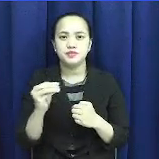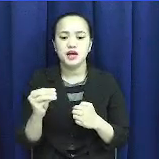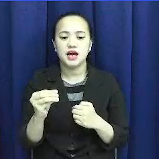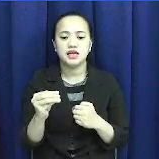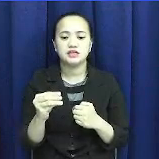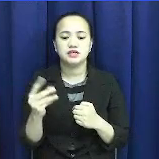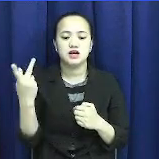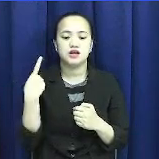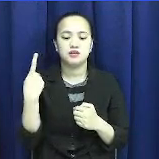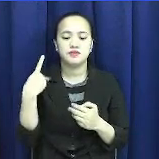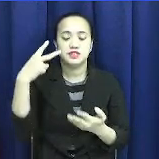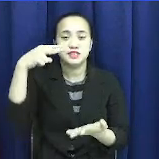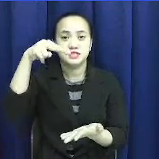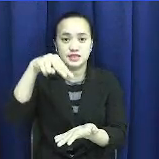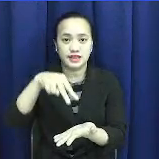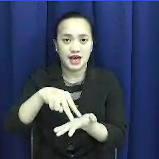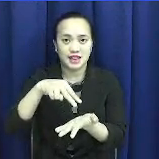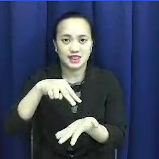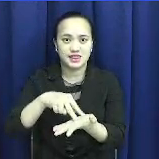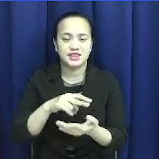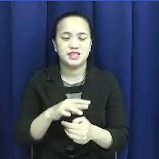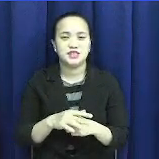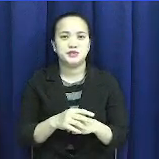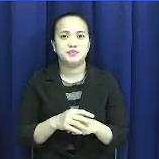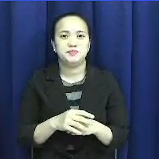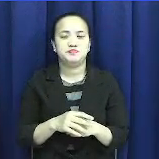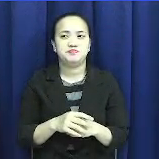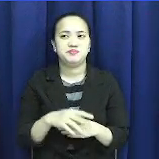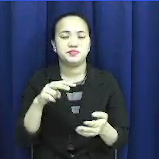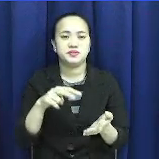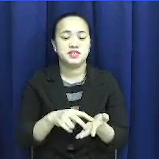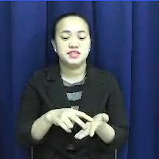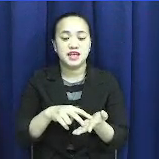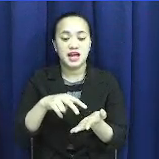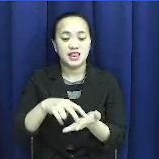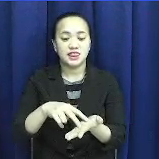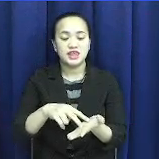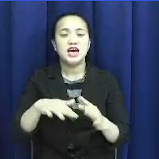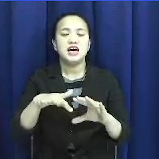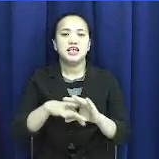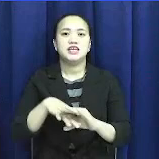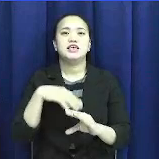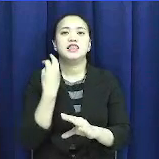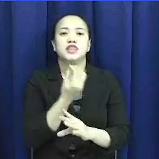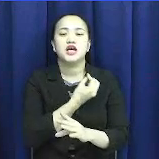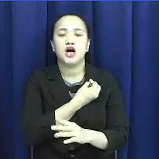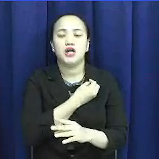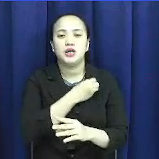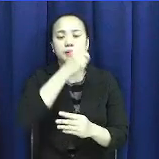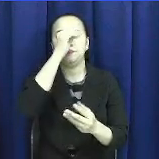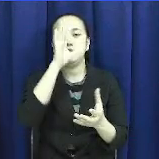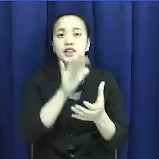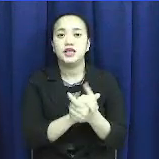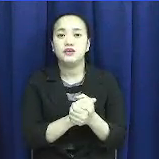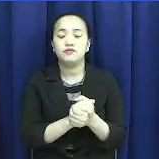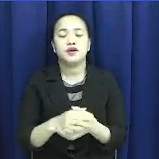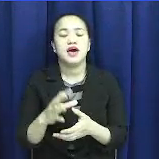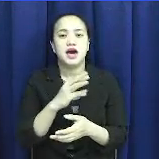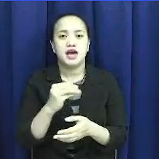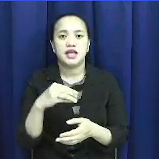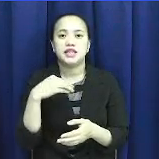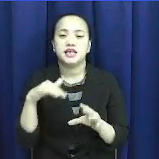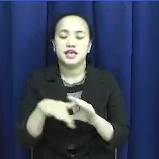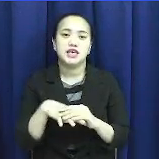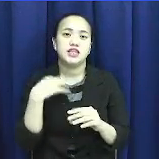iba, maghahapping lang kung saan-saan lang mapupunta. Remember, inconsistency will always leads